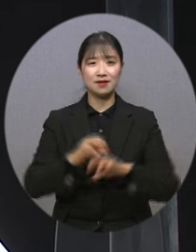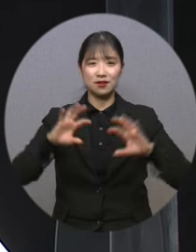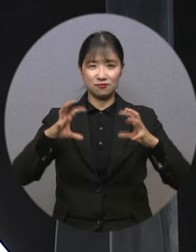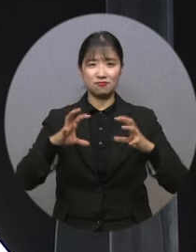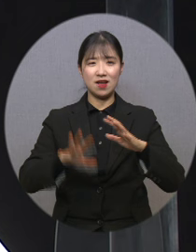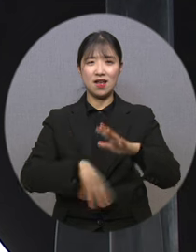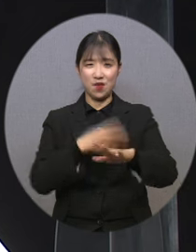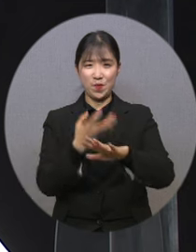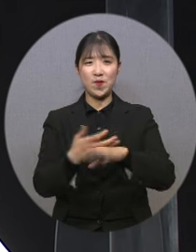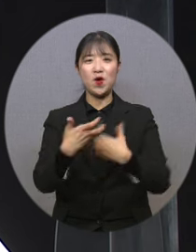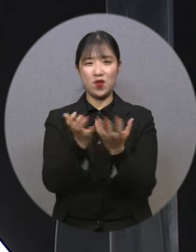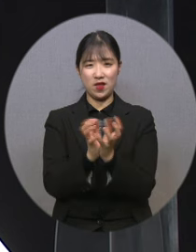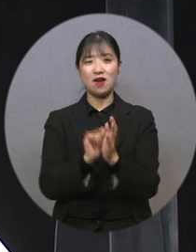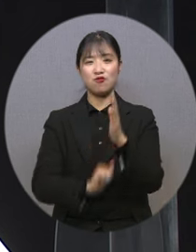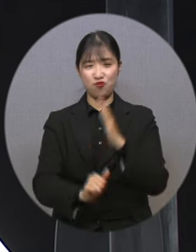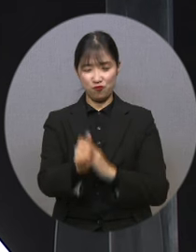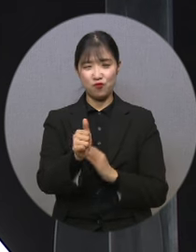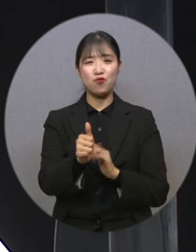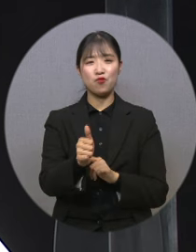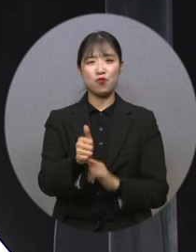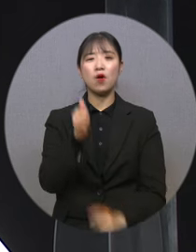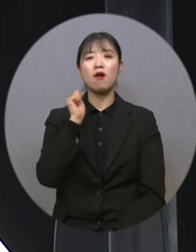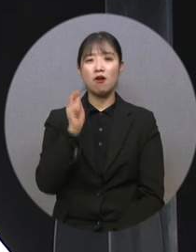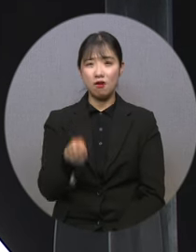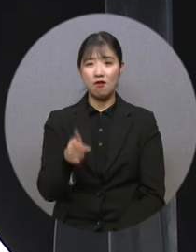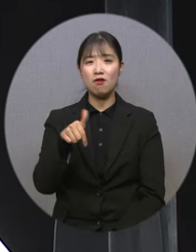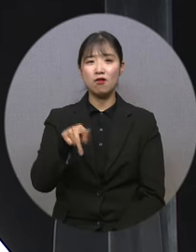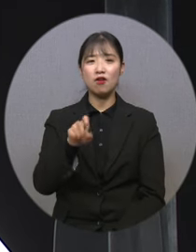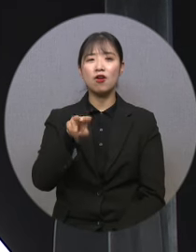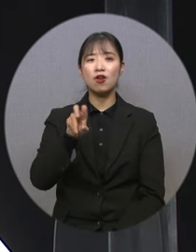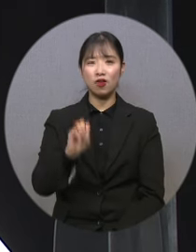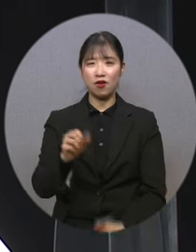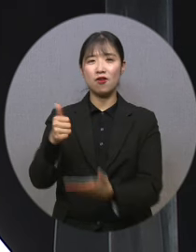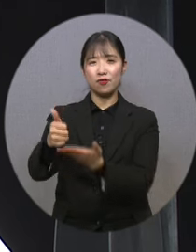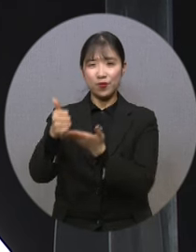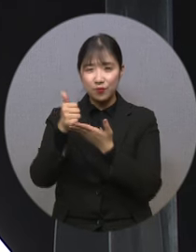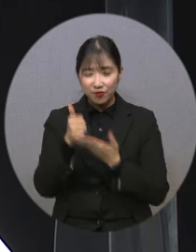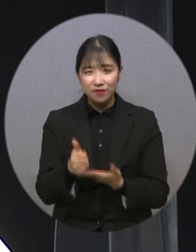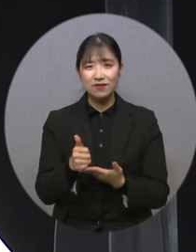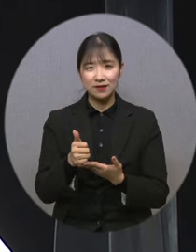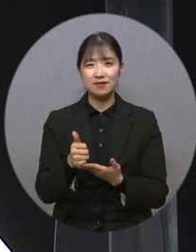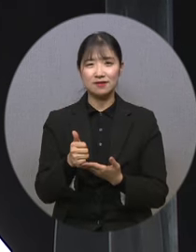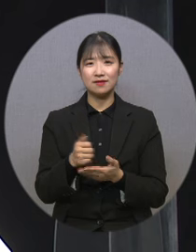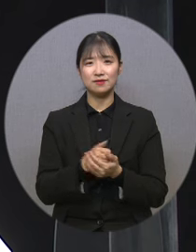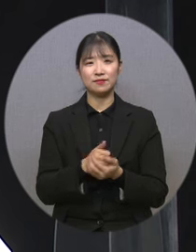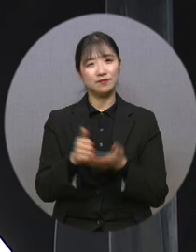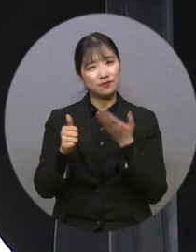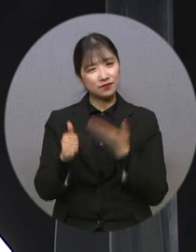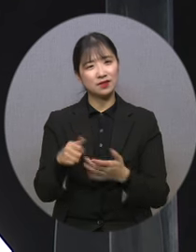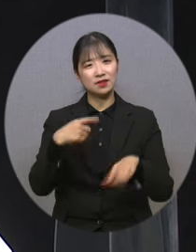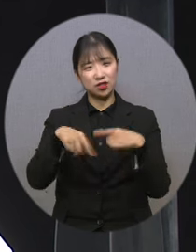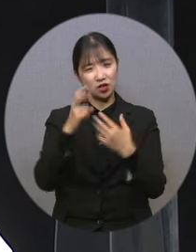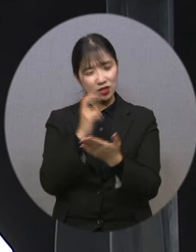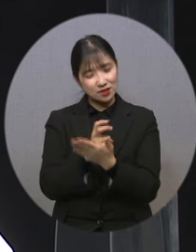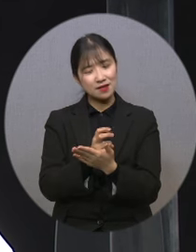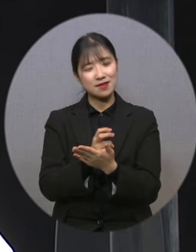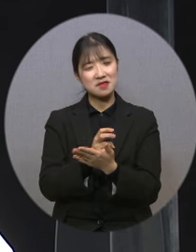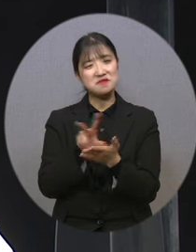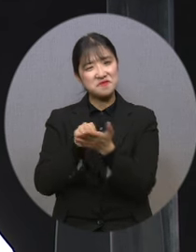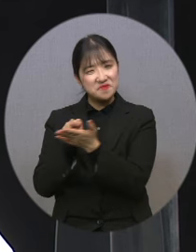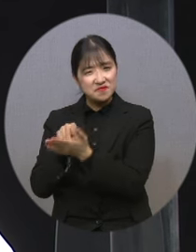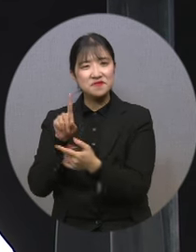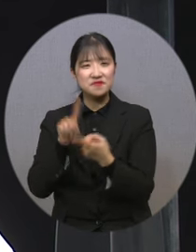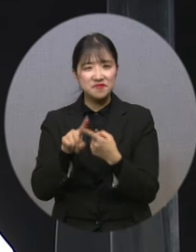혁명 당 후보 이신 허경영 후보를 모시고 에 그분이 갖는 정책과 이슈 입